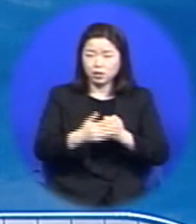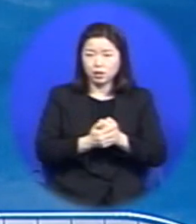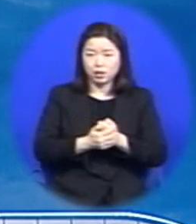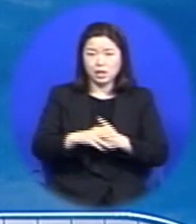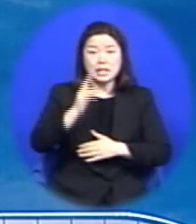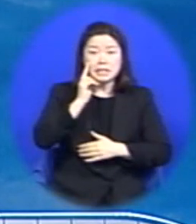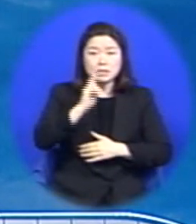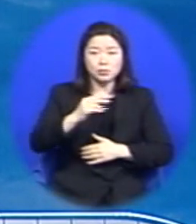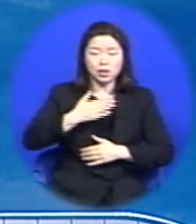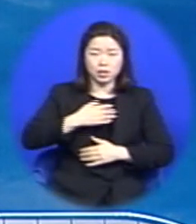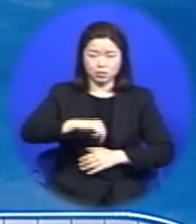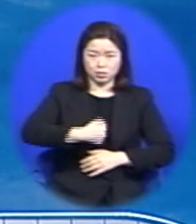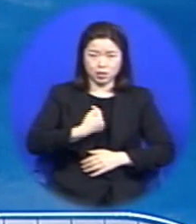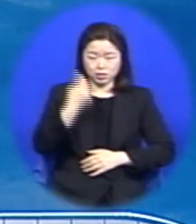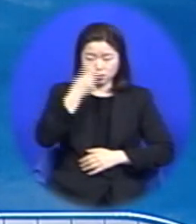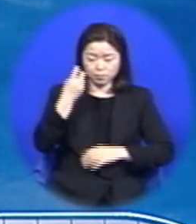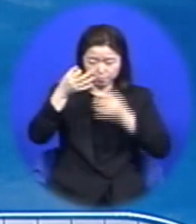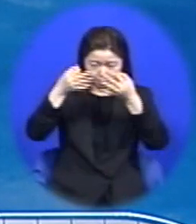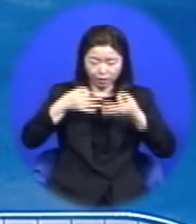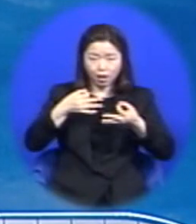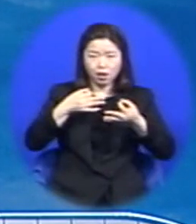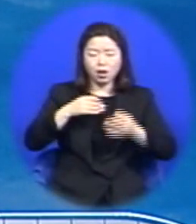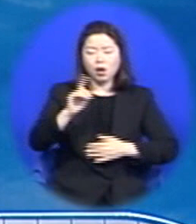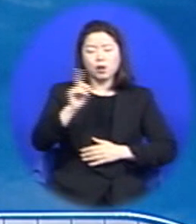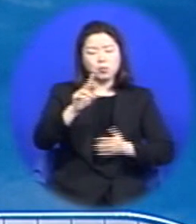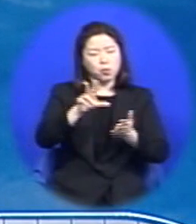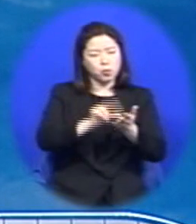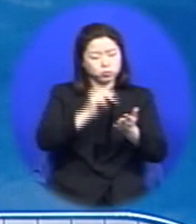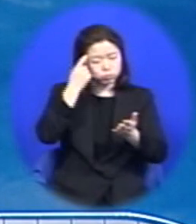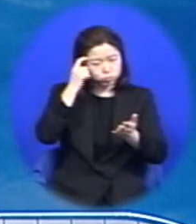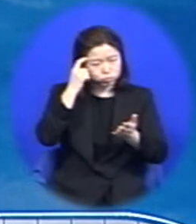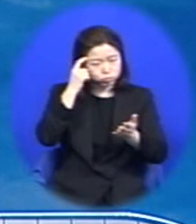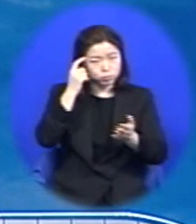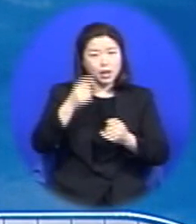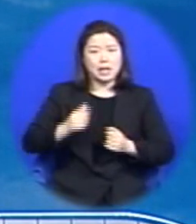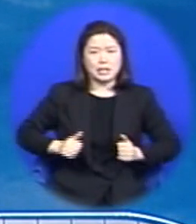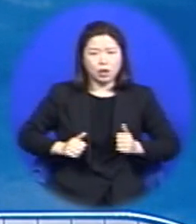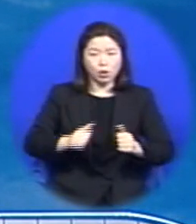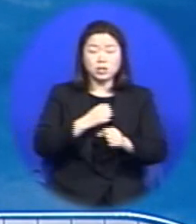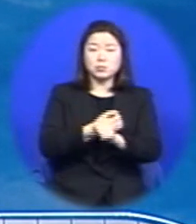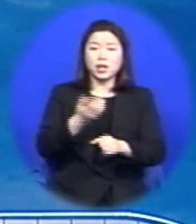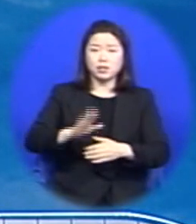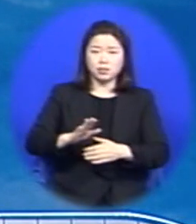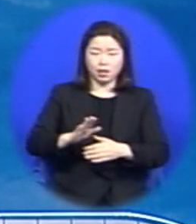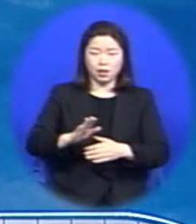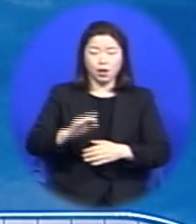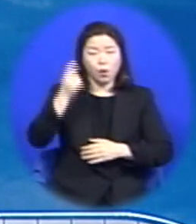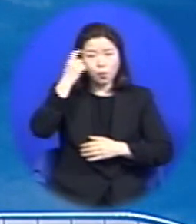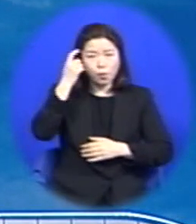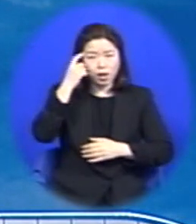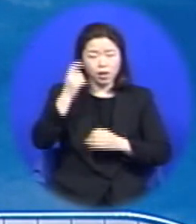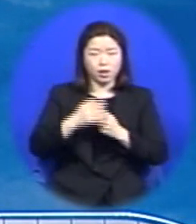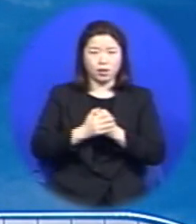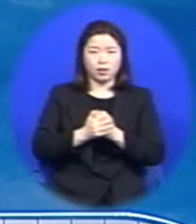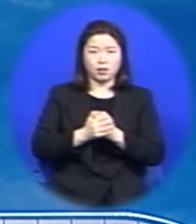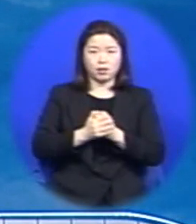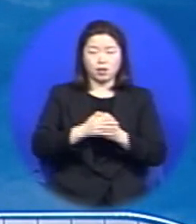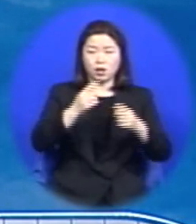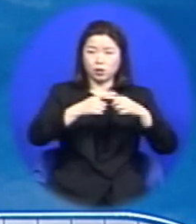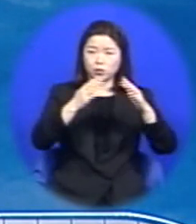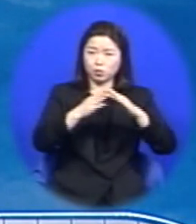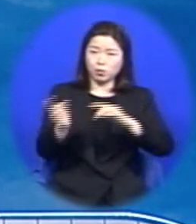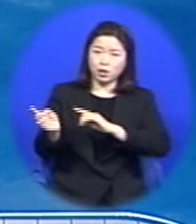심각하게 저 자신을 돌아봤습니다. 뭐가 문제지? 열심히 했는데, 성실히 했는데,